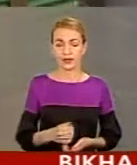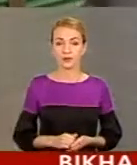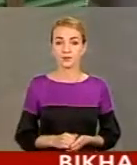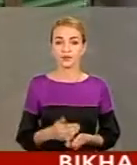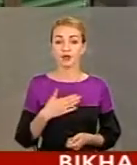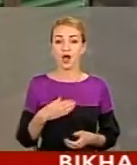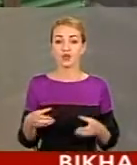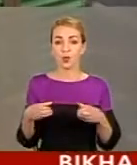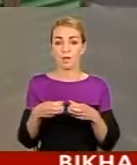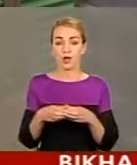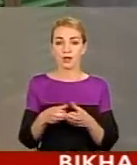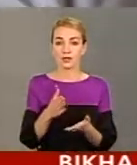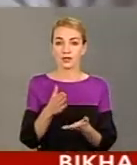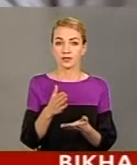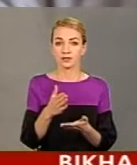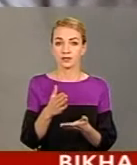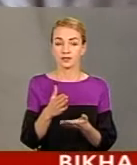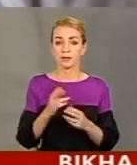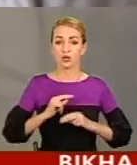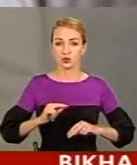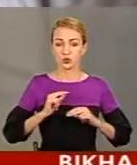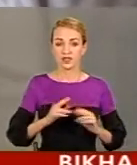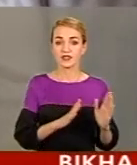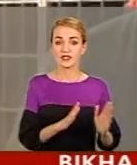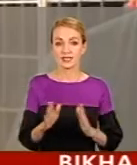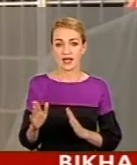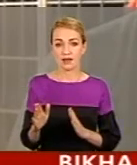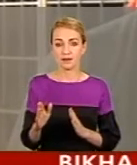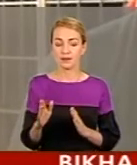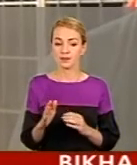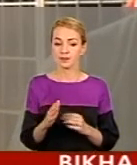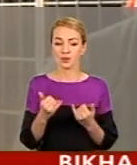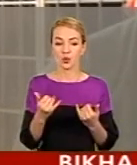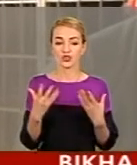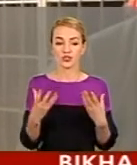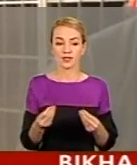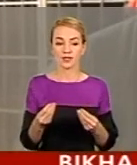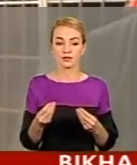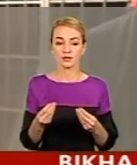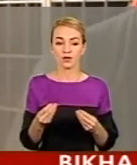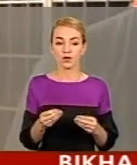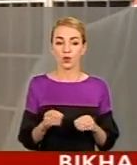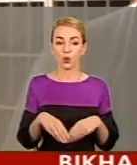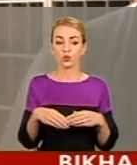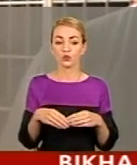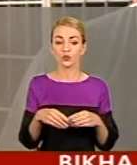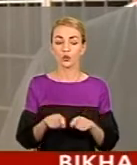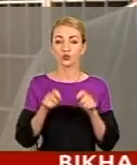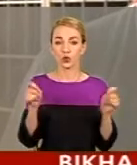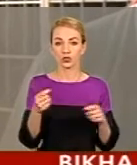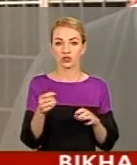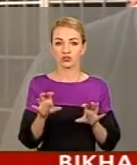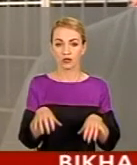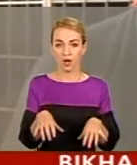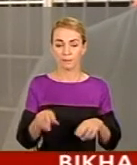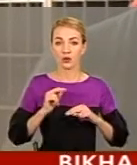Наша команда є і працює в системі СРАК, а на сьогоднішній день тут розгорнутий штаб і працюють міжнародні